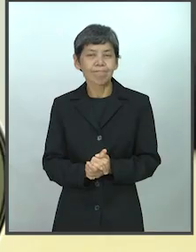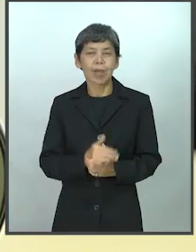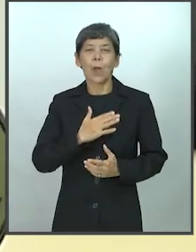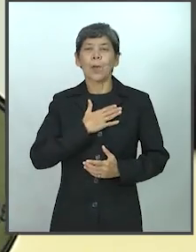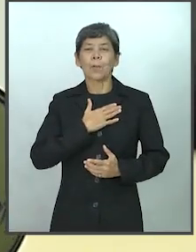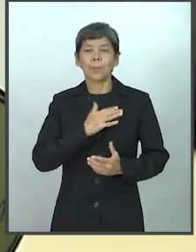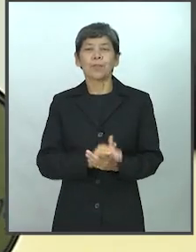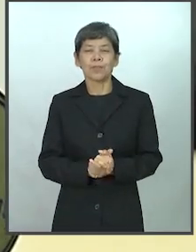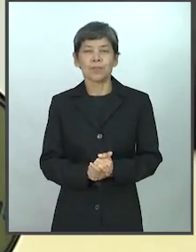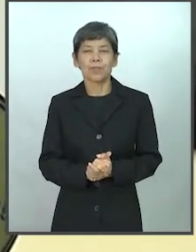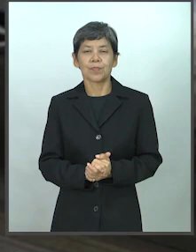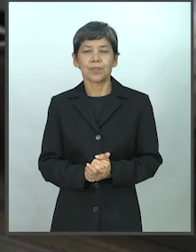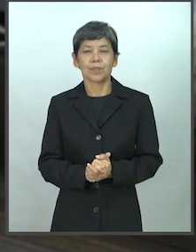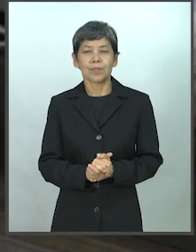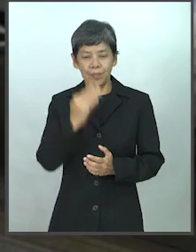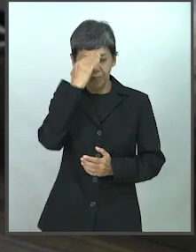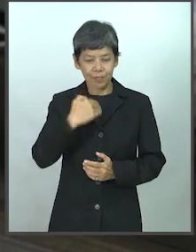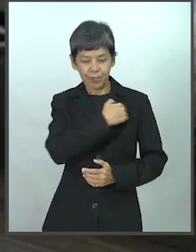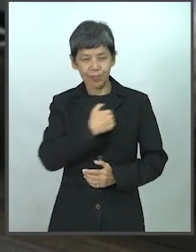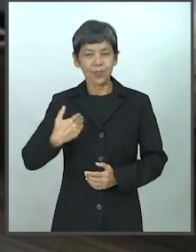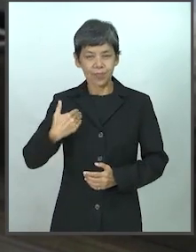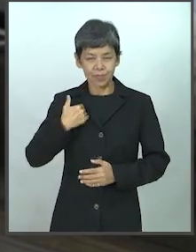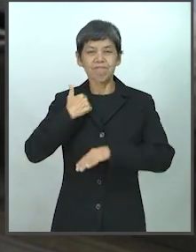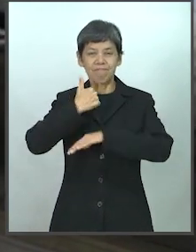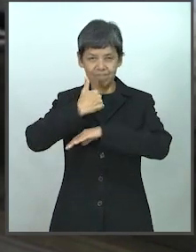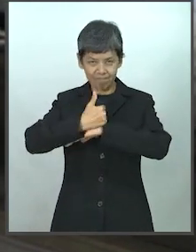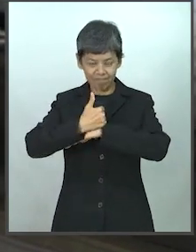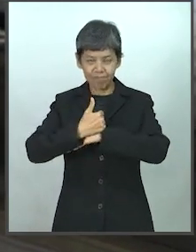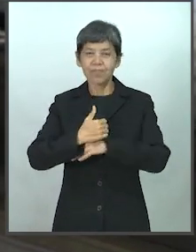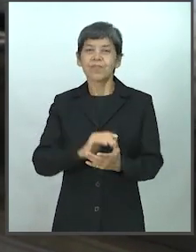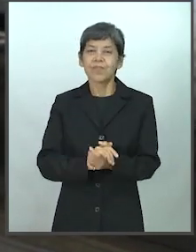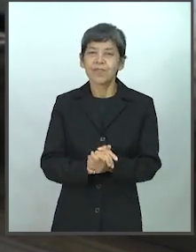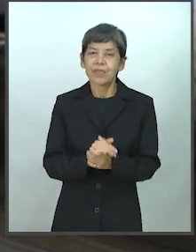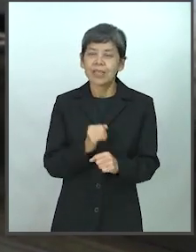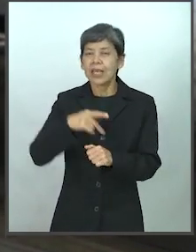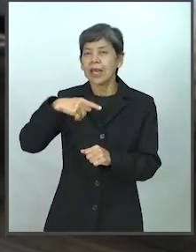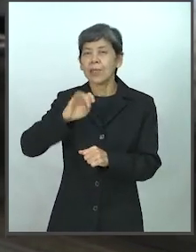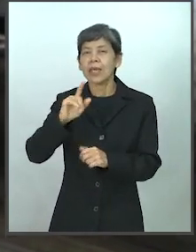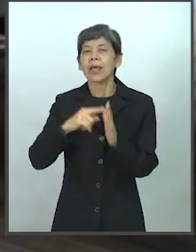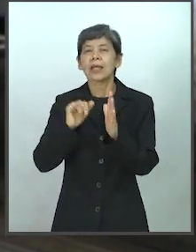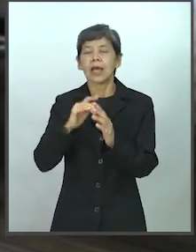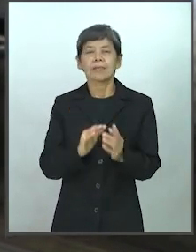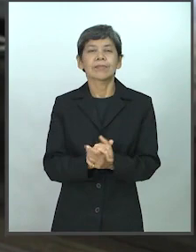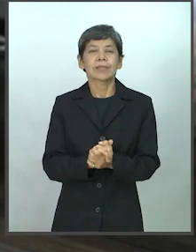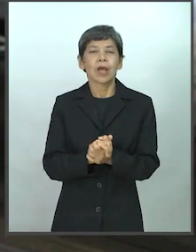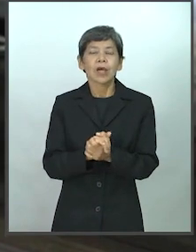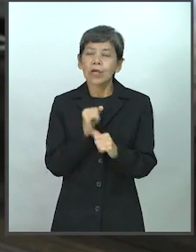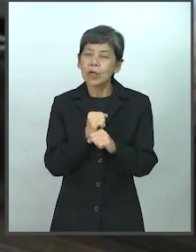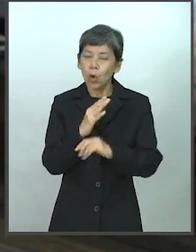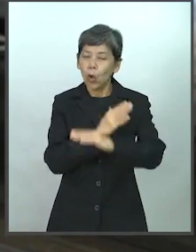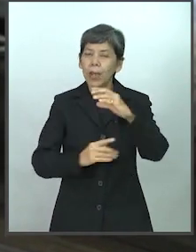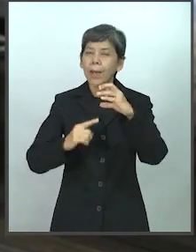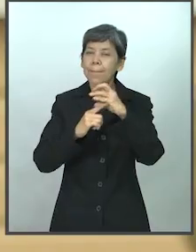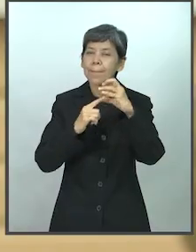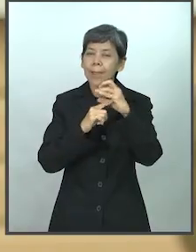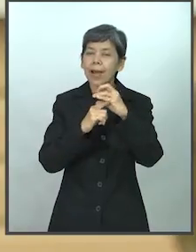ผมบาทหลวงดร.พิชานใจเสรีเป็นประธานมูลนิธิพระมหาไทยเพื่อการพัฒนาคนพิ